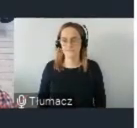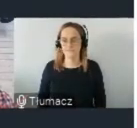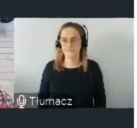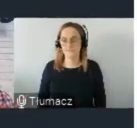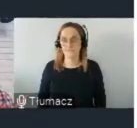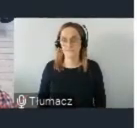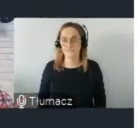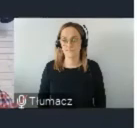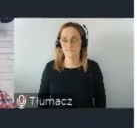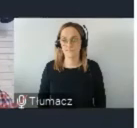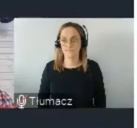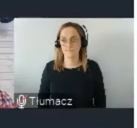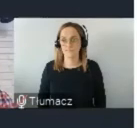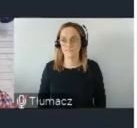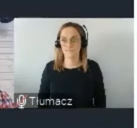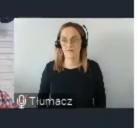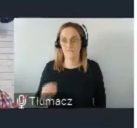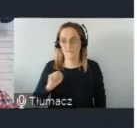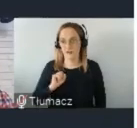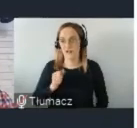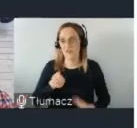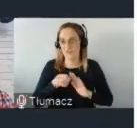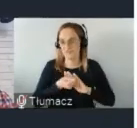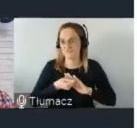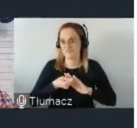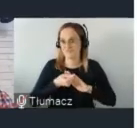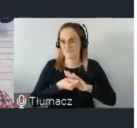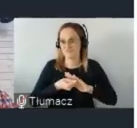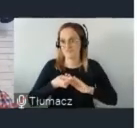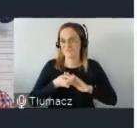Dobra, full screen. O, fajnie, że się udało znowu.